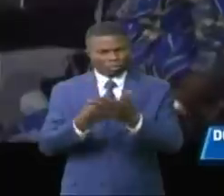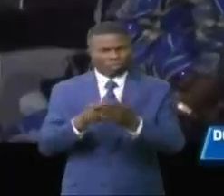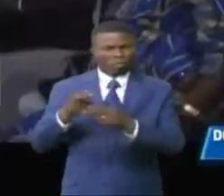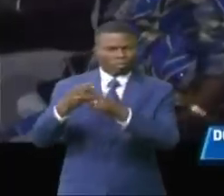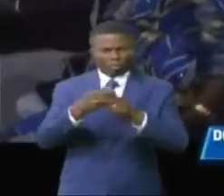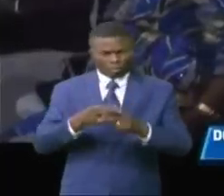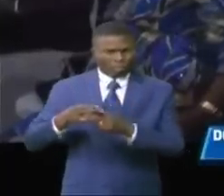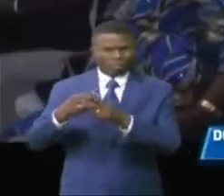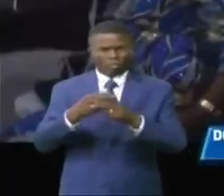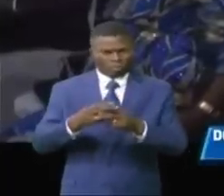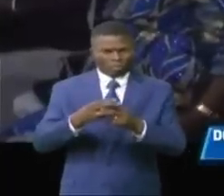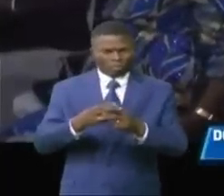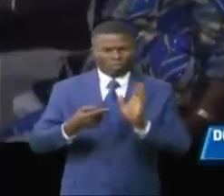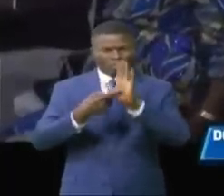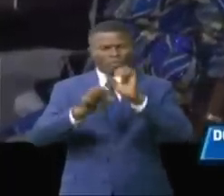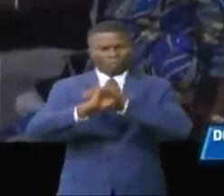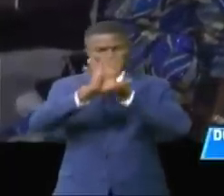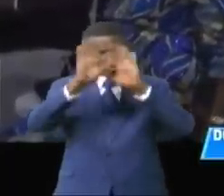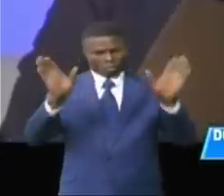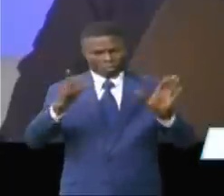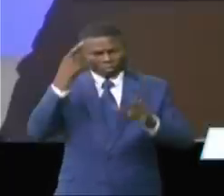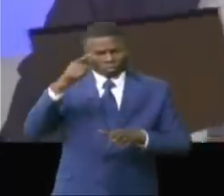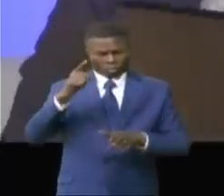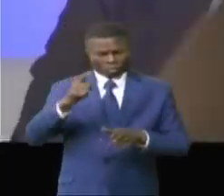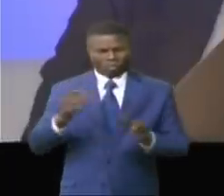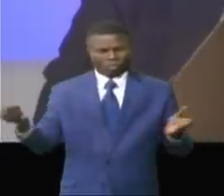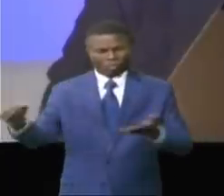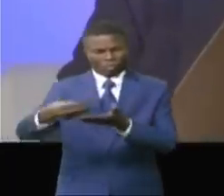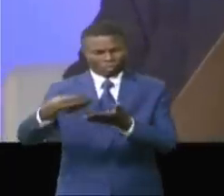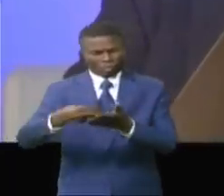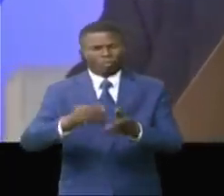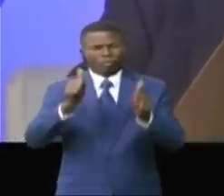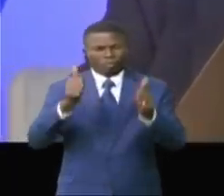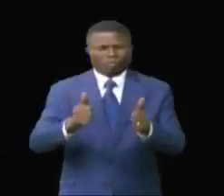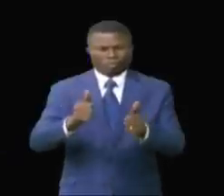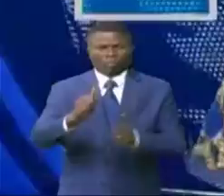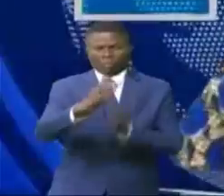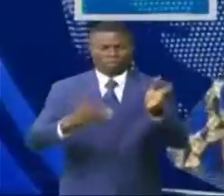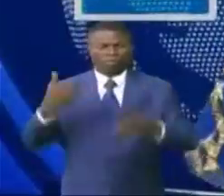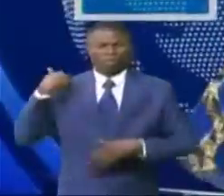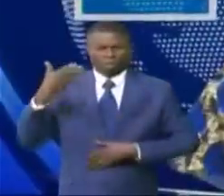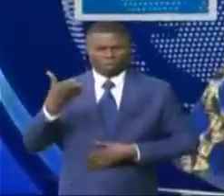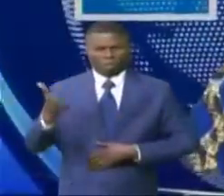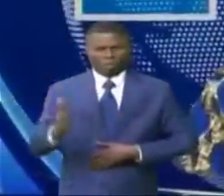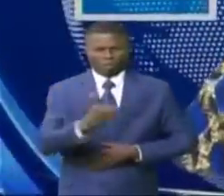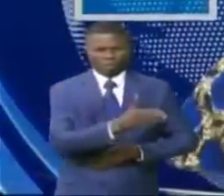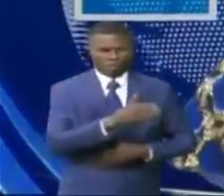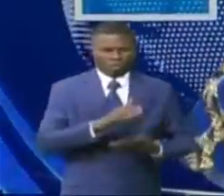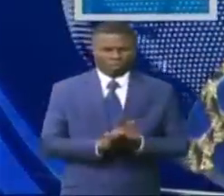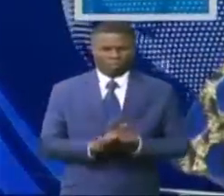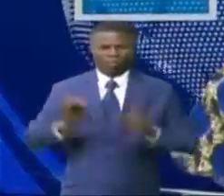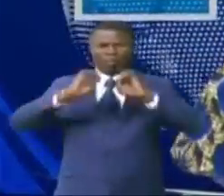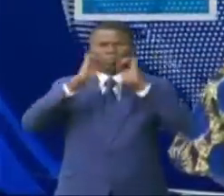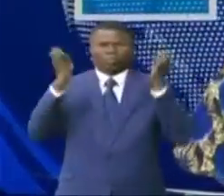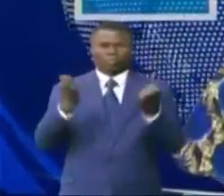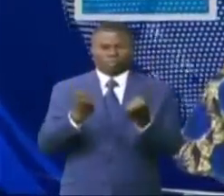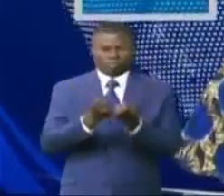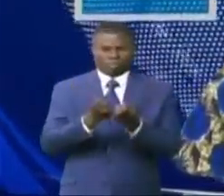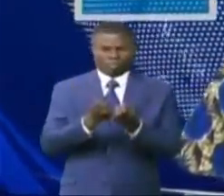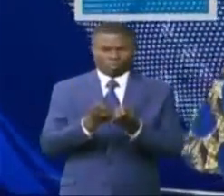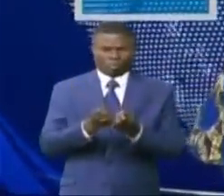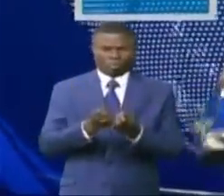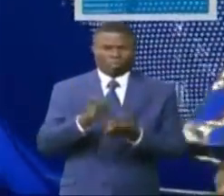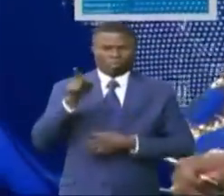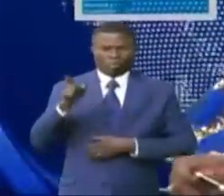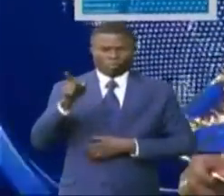sécurisé, la traçabilité pour une mobilisation accrue de recettes. Et l'entreprise Milvest Group a